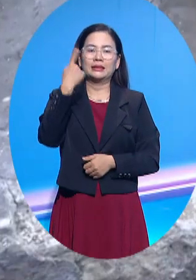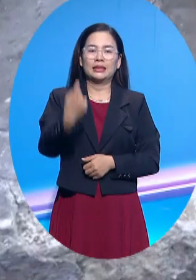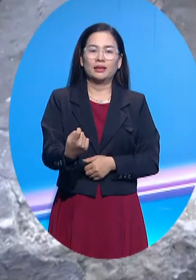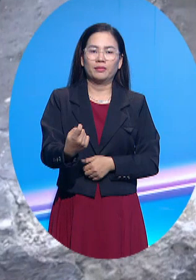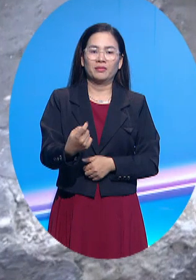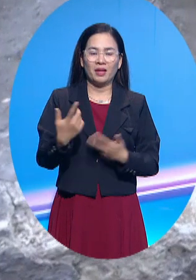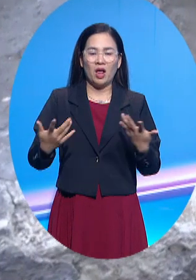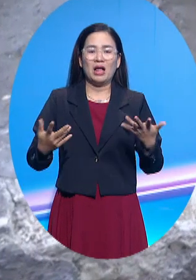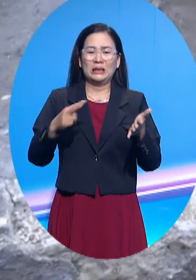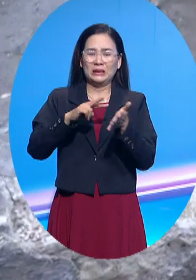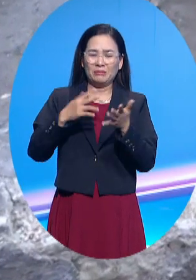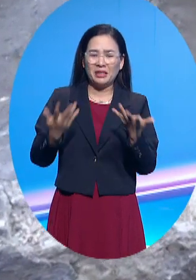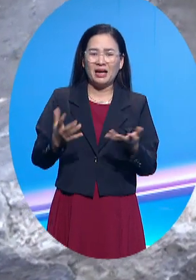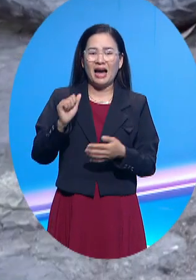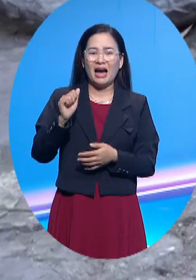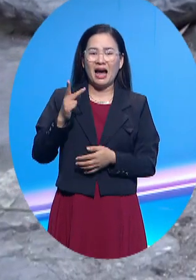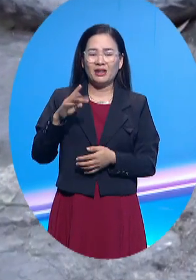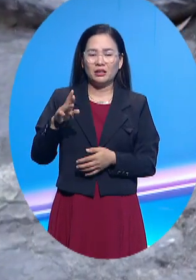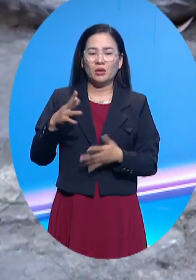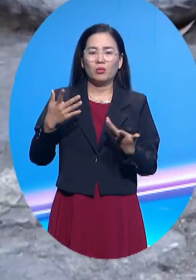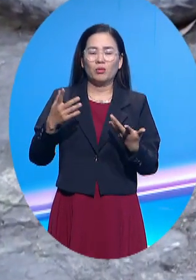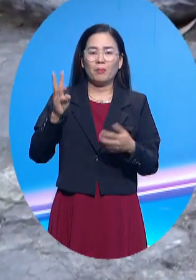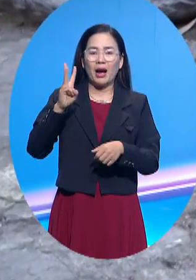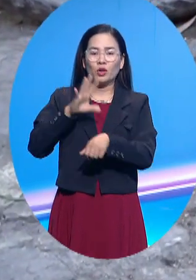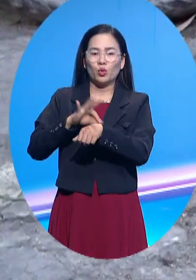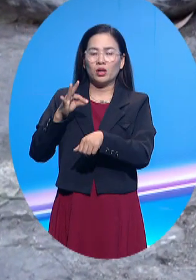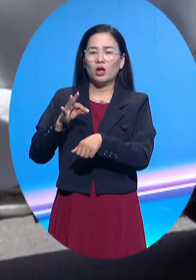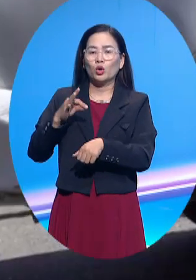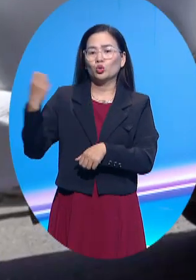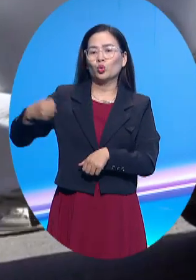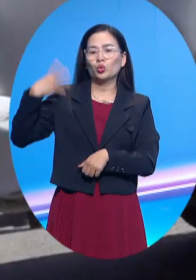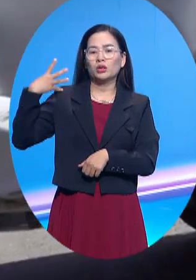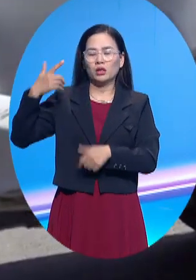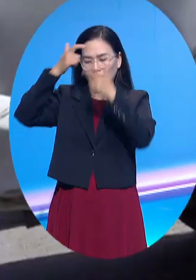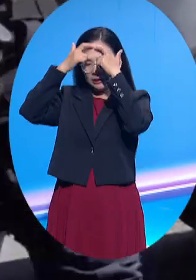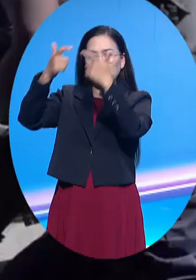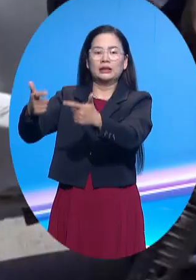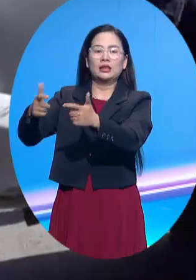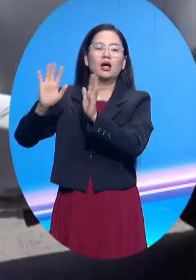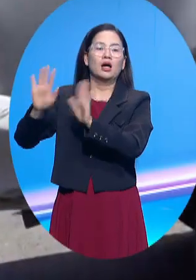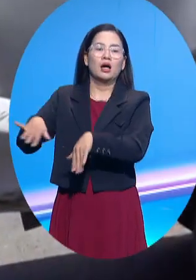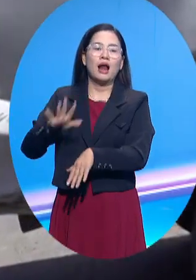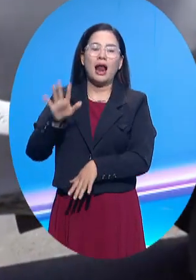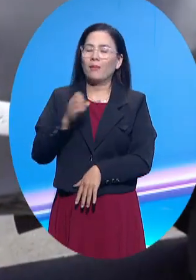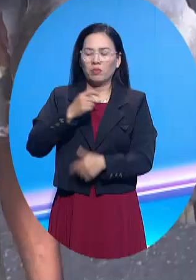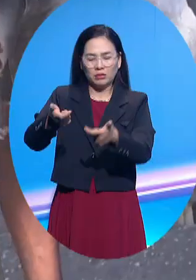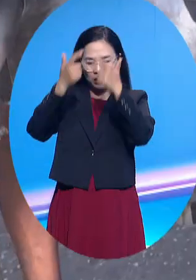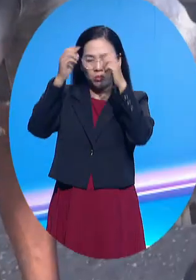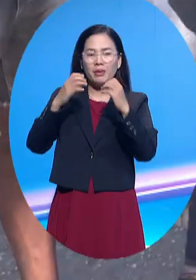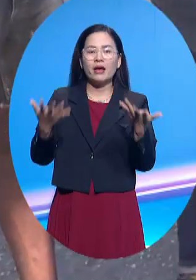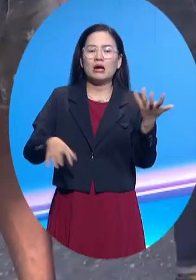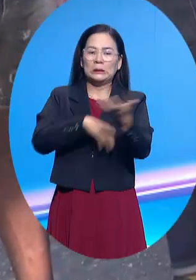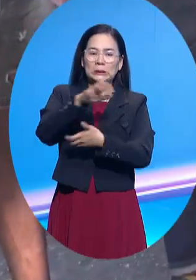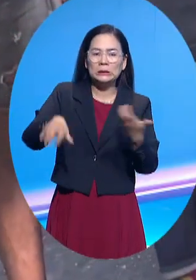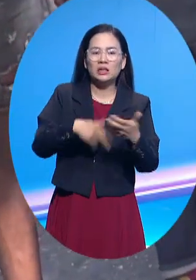hati xảy ra ở thời điểm ba tuần sau khi thủ tướng aran Henry tuyên bố từ chức mà chưa có người kế nhiệm